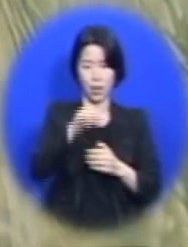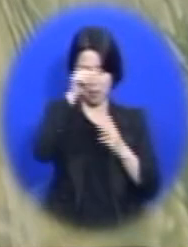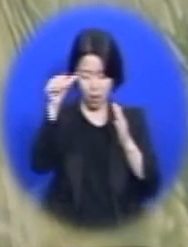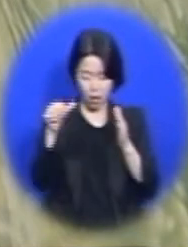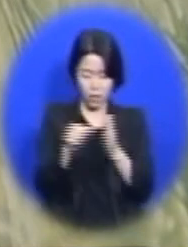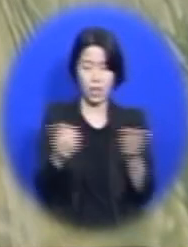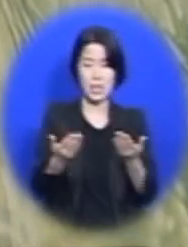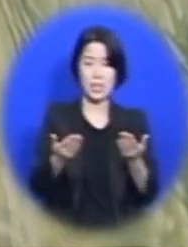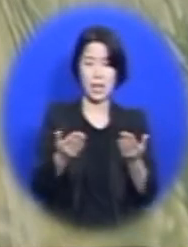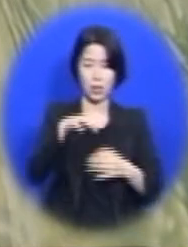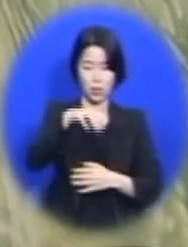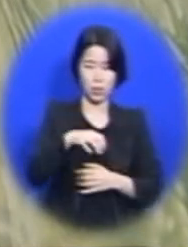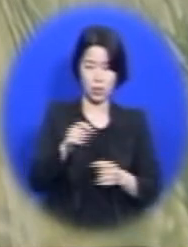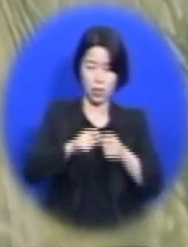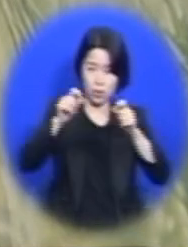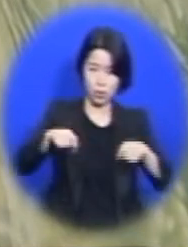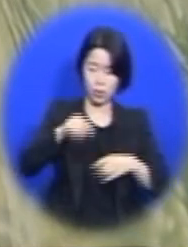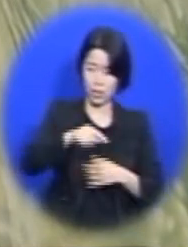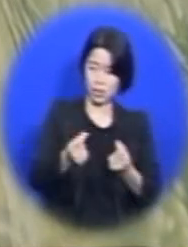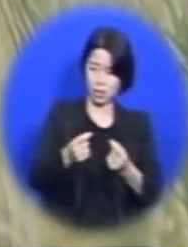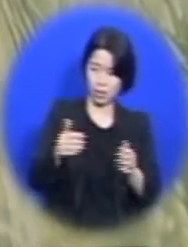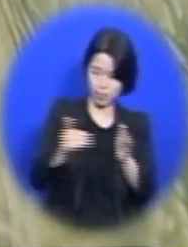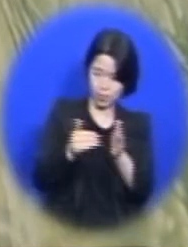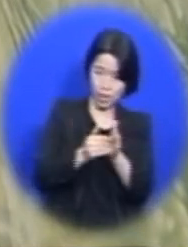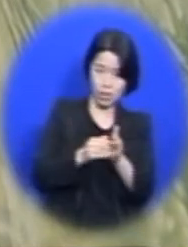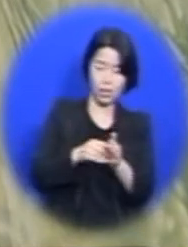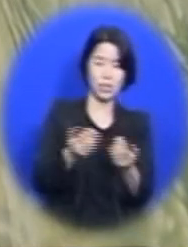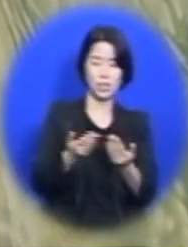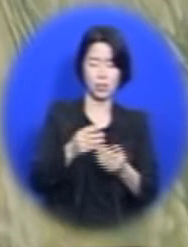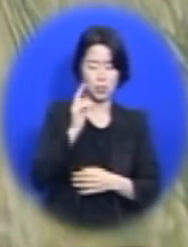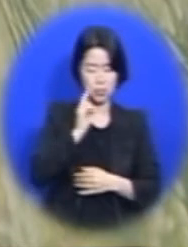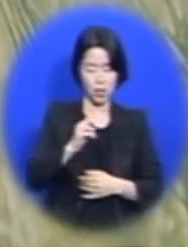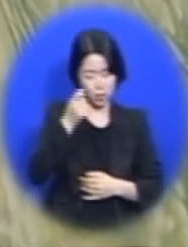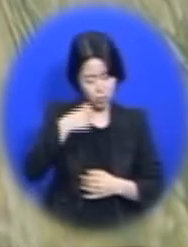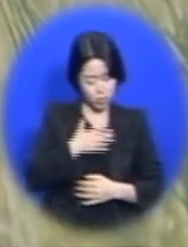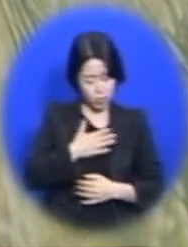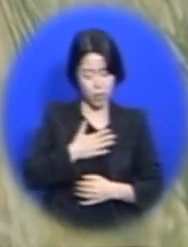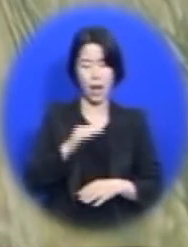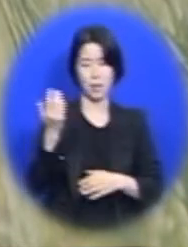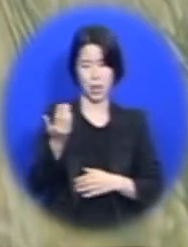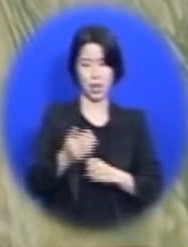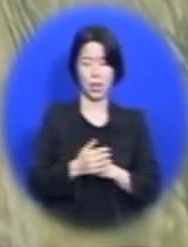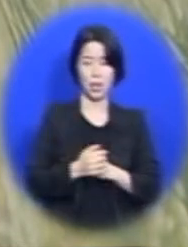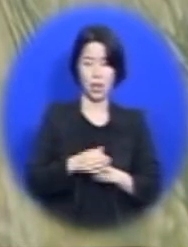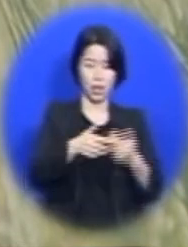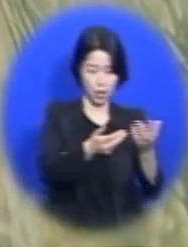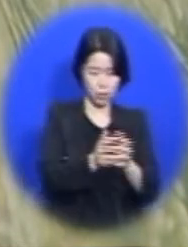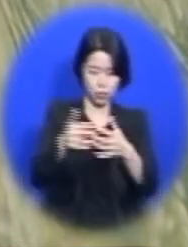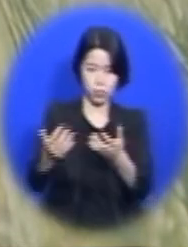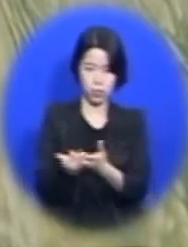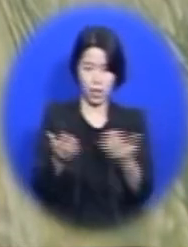일한 직장에서 동료들과 이렇게 끝을 맺는다는 것은 매우 슬프고 가슴 아팠습니다. 각 부서별로